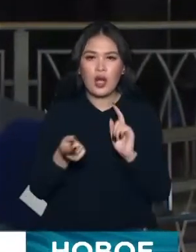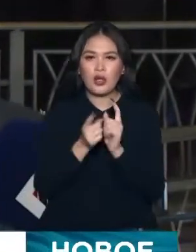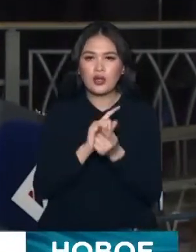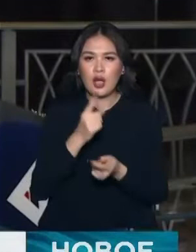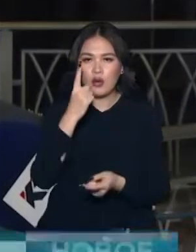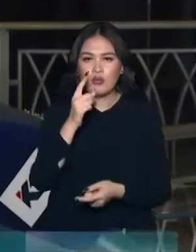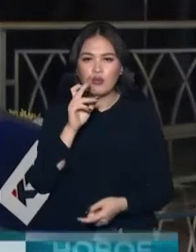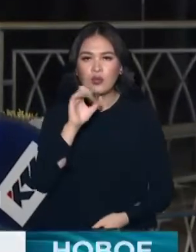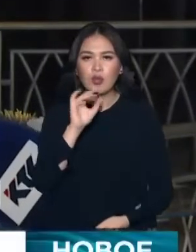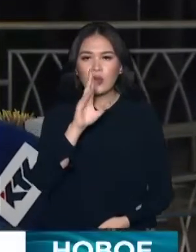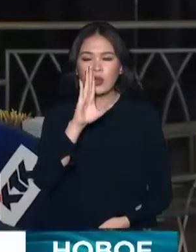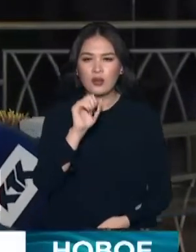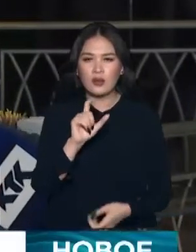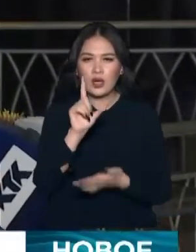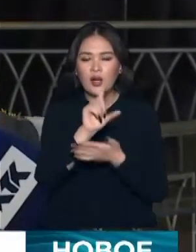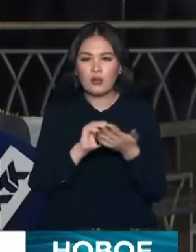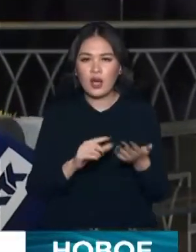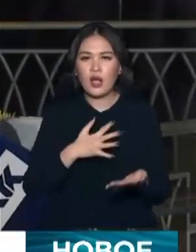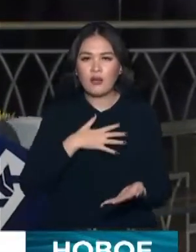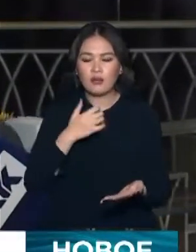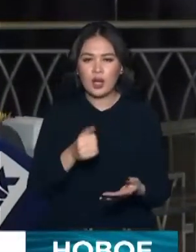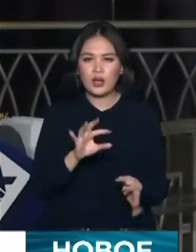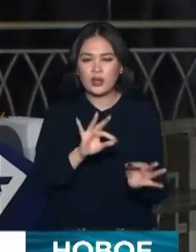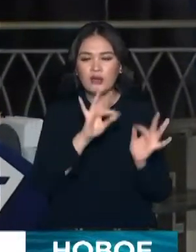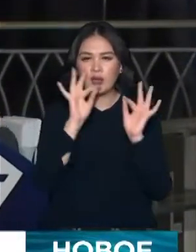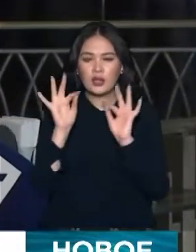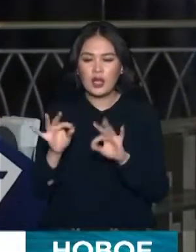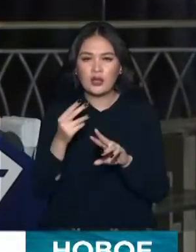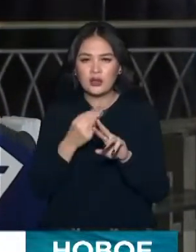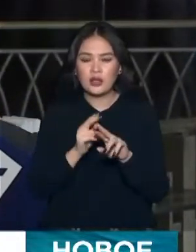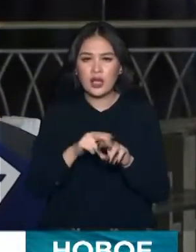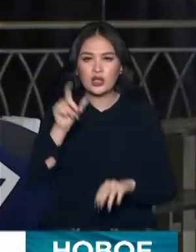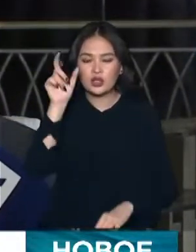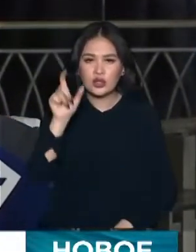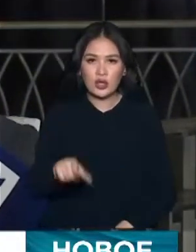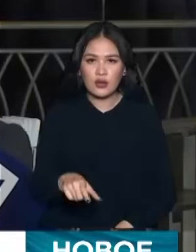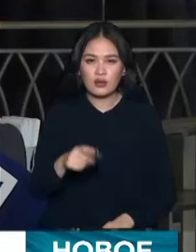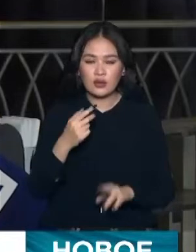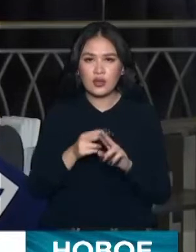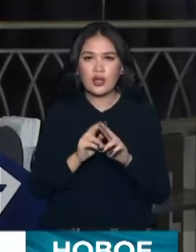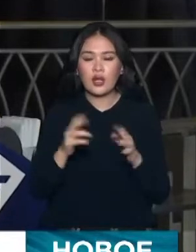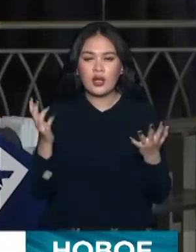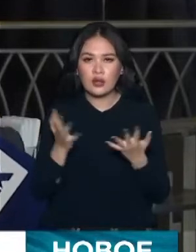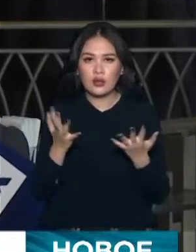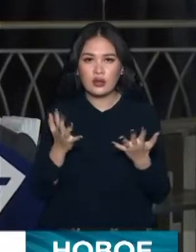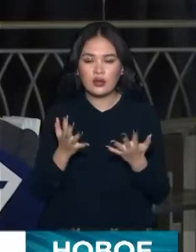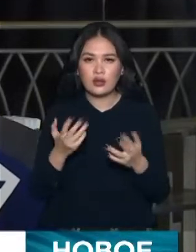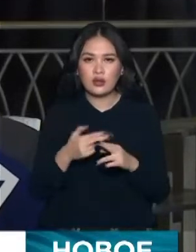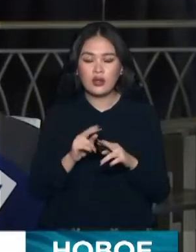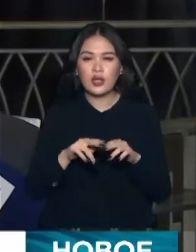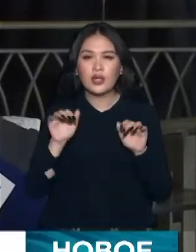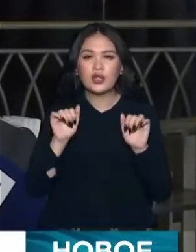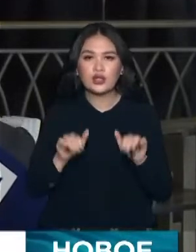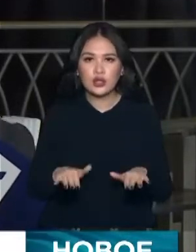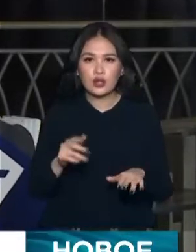в ссылке, он копируется опять и он заново выкладывается. Вот. И человек, условно, который с типичными